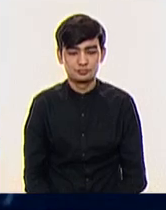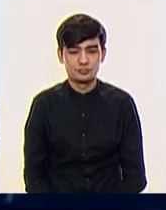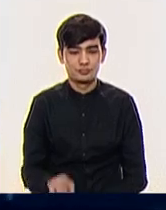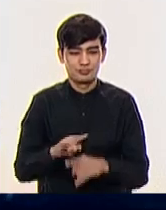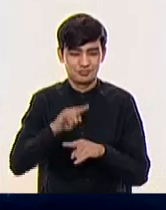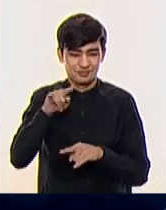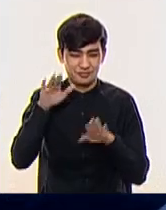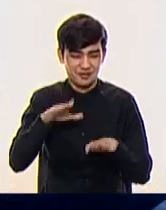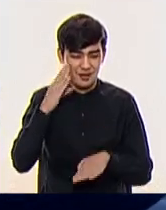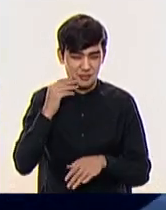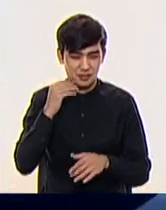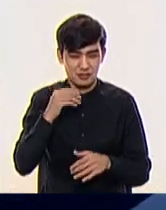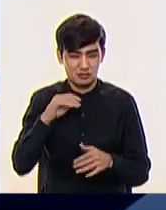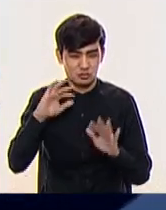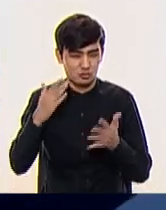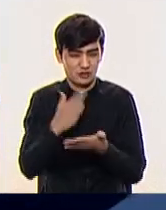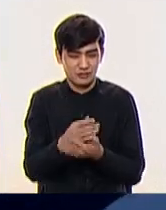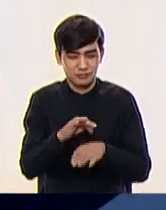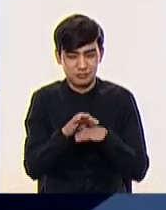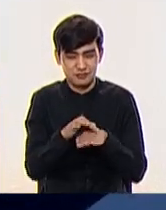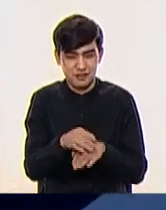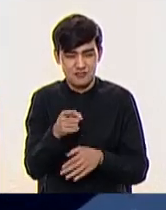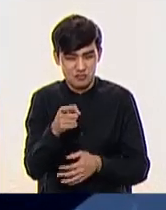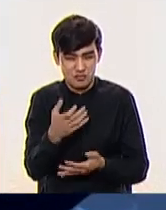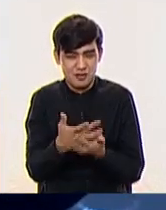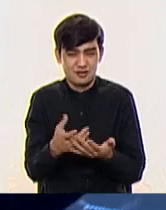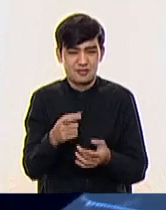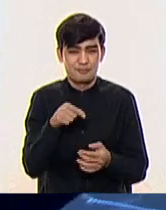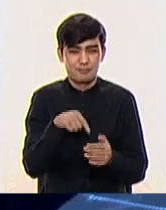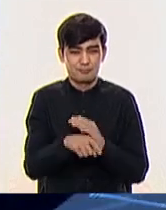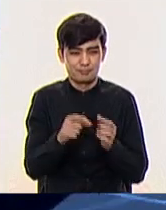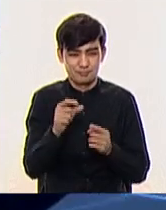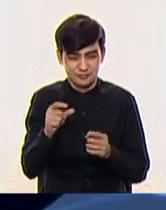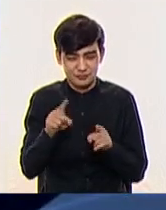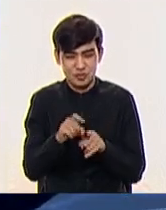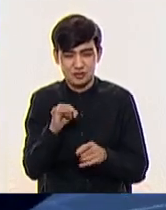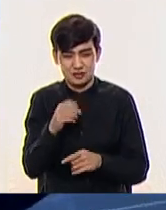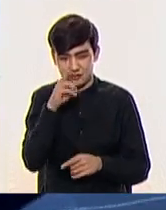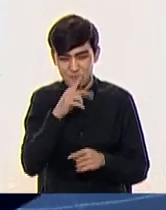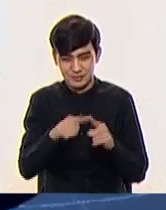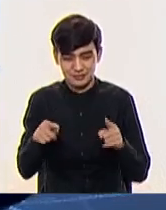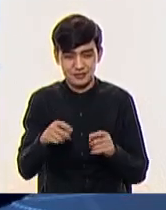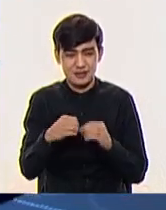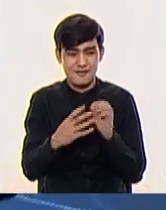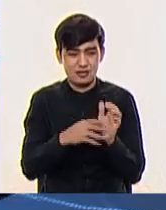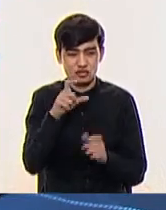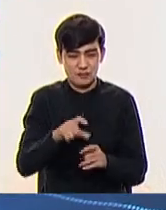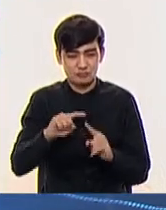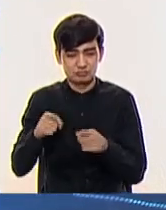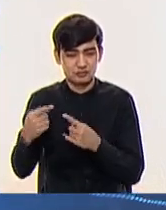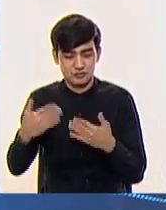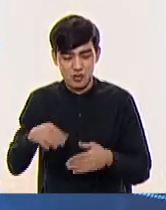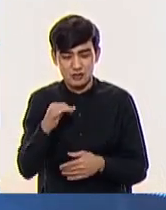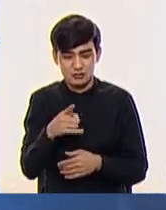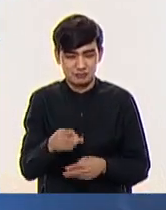В аэропорту Алматы участились случаи провоза оружия и боеприпасов. За два месяца этого года задержали 19 человек. Их